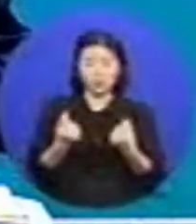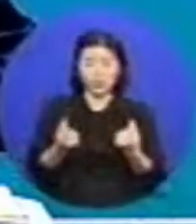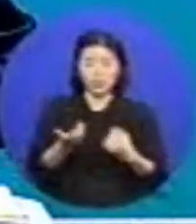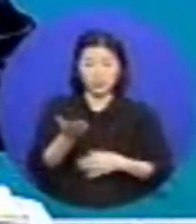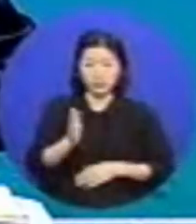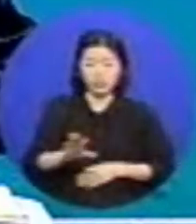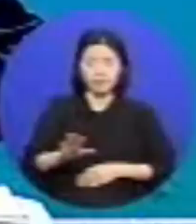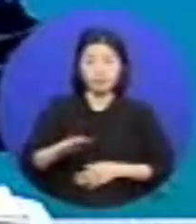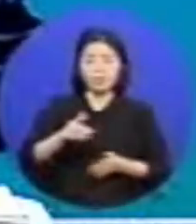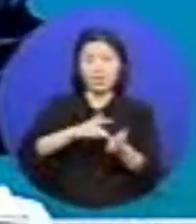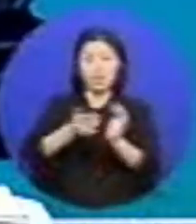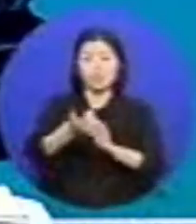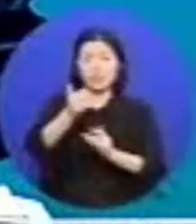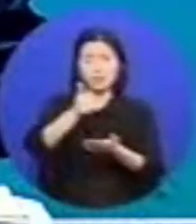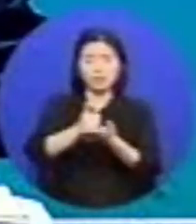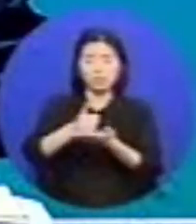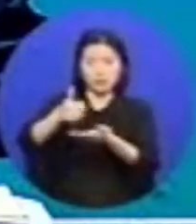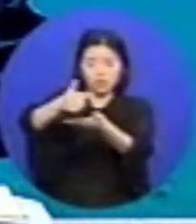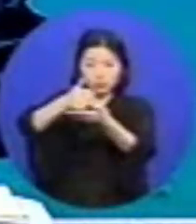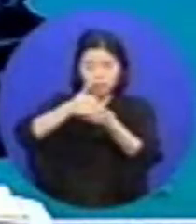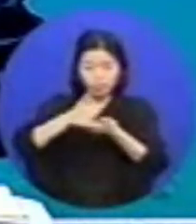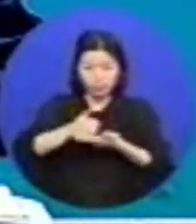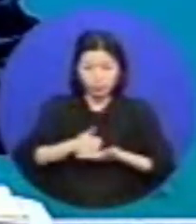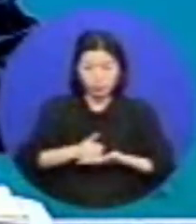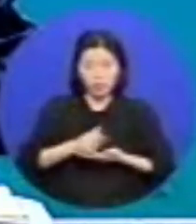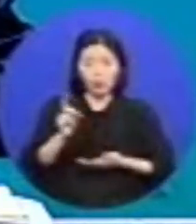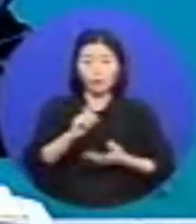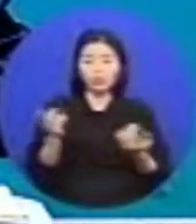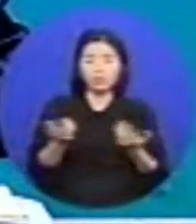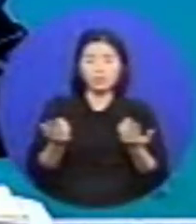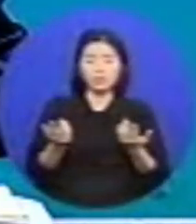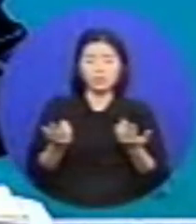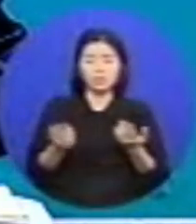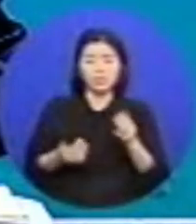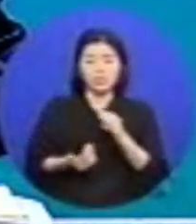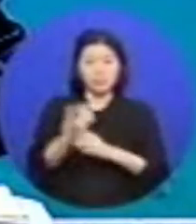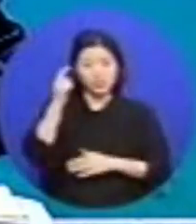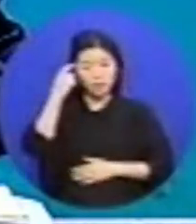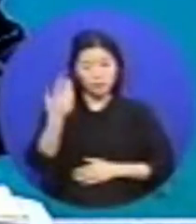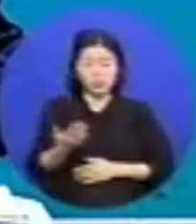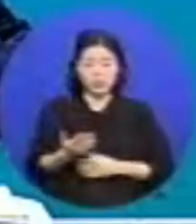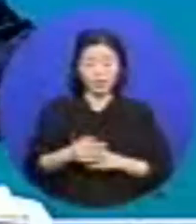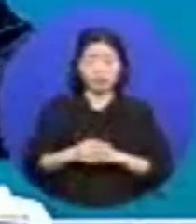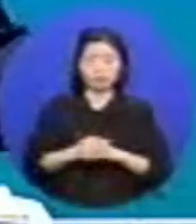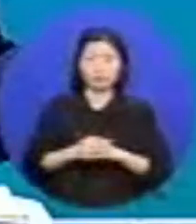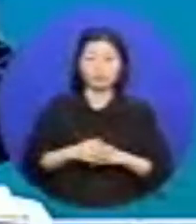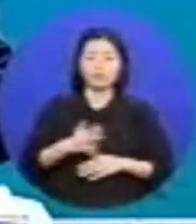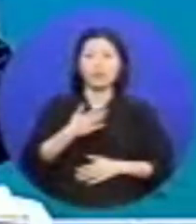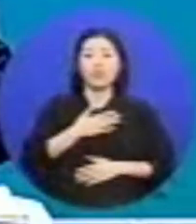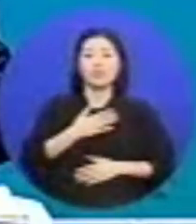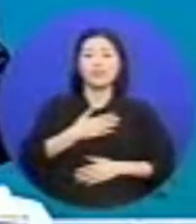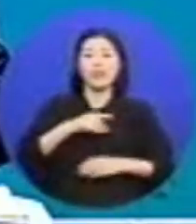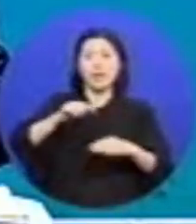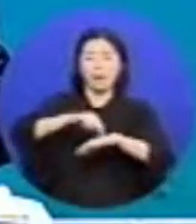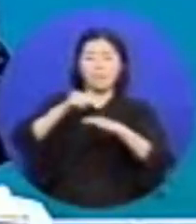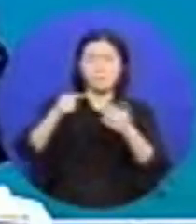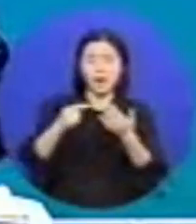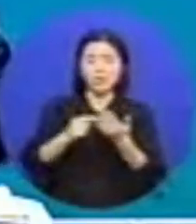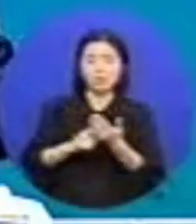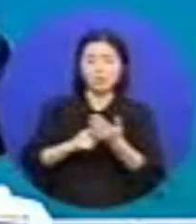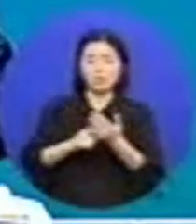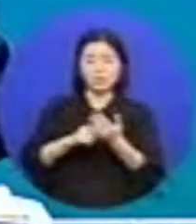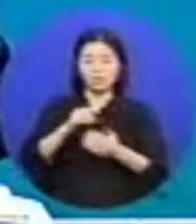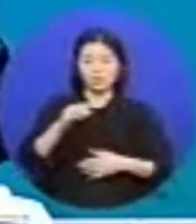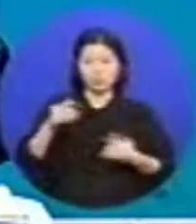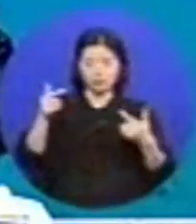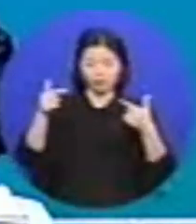예수님을 구주로 영접하면 어떤 일이 벌어지니까 그렇게 말씀하는 거죠. 내 마음이 치료가 돼요.